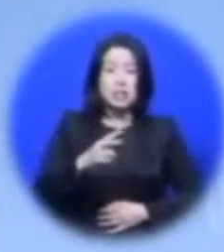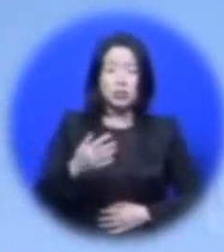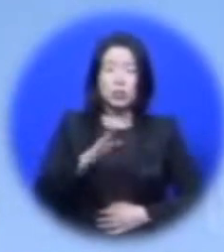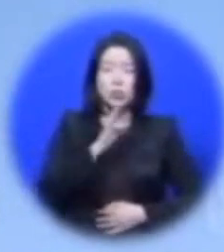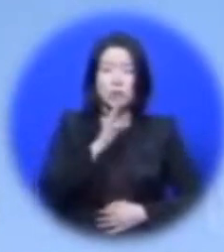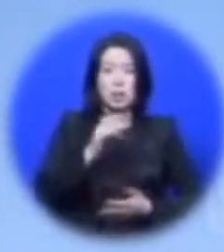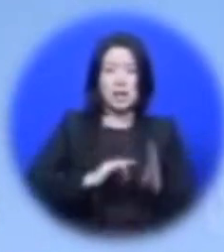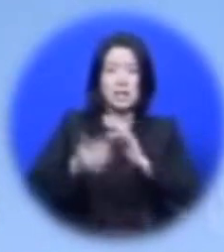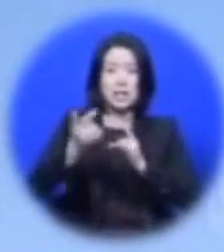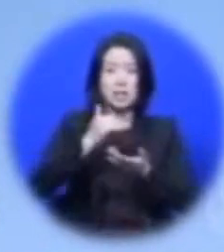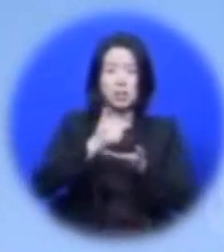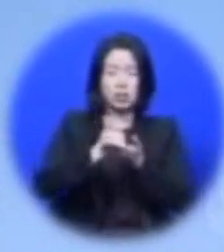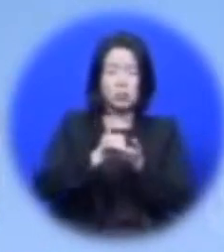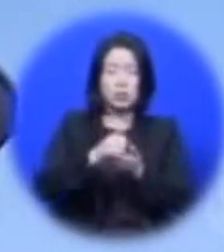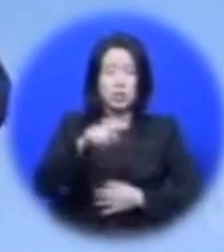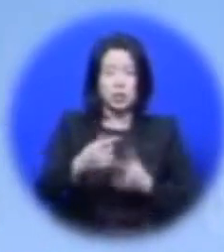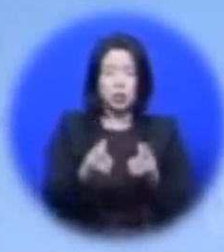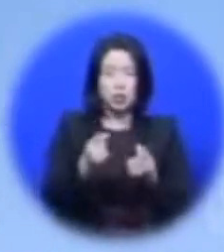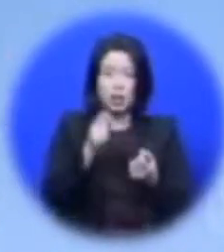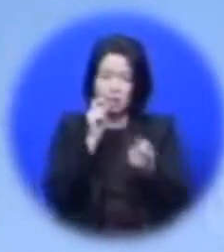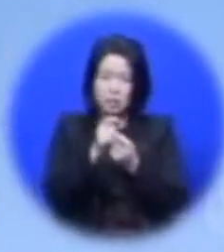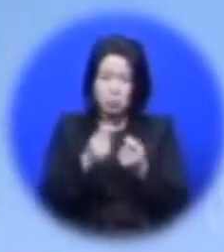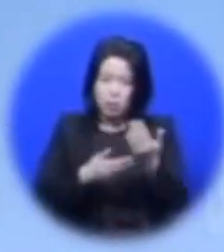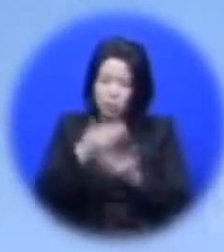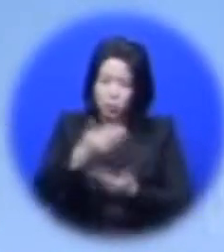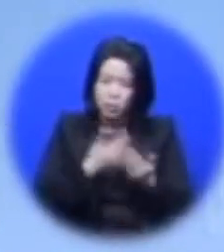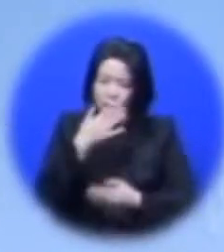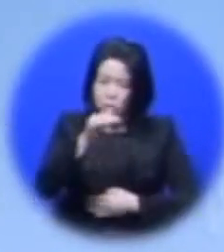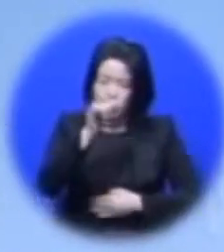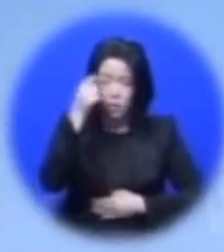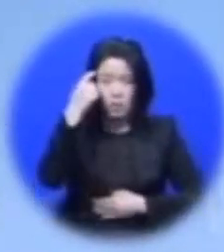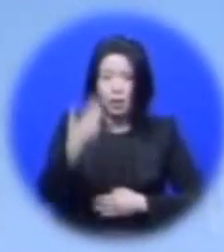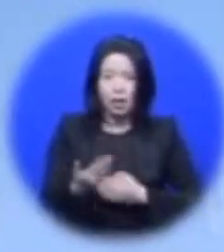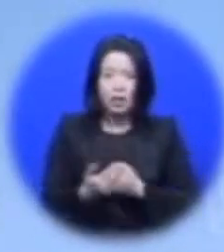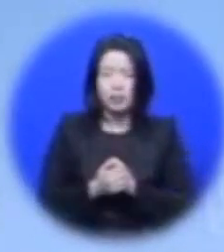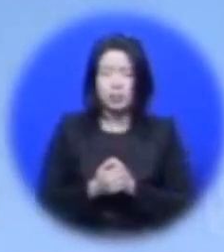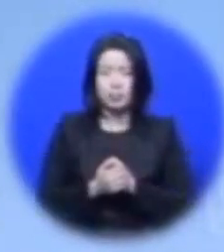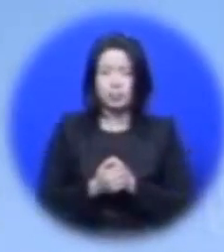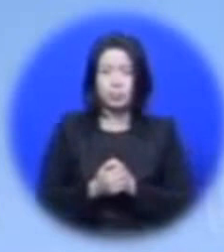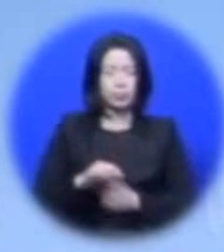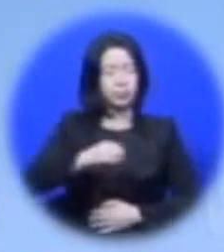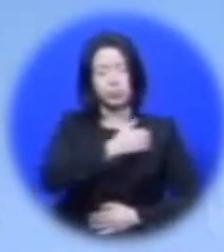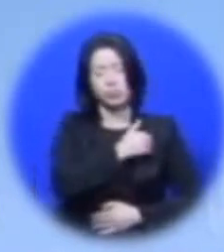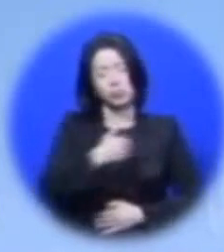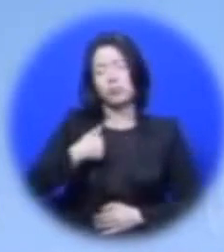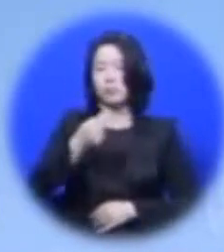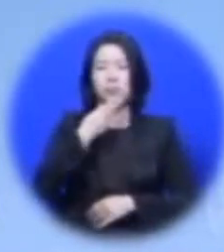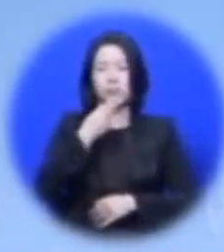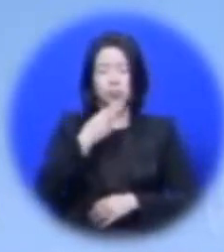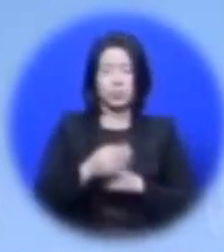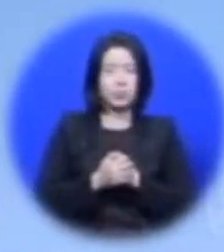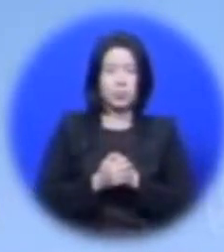정말 예수님을 내가 그렇게 친밀히 교제할 수 있을까? 자신이 없었어요.